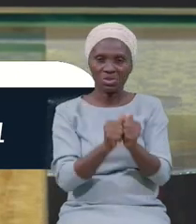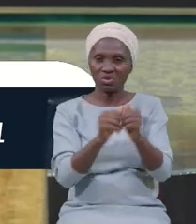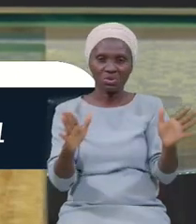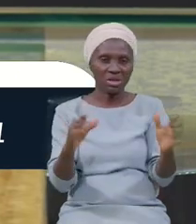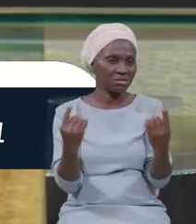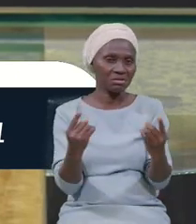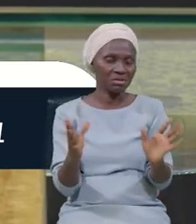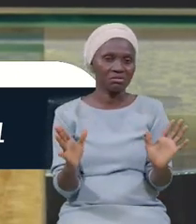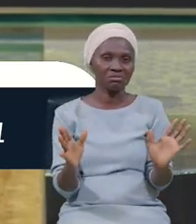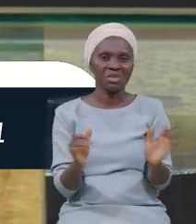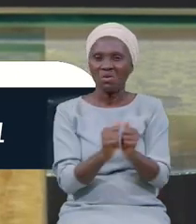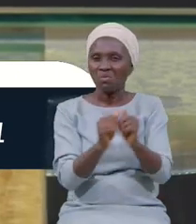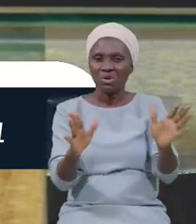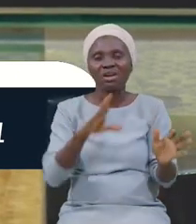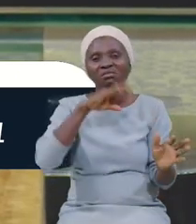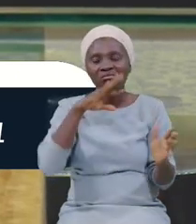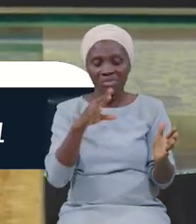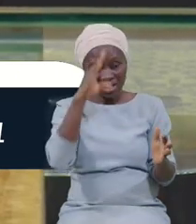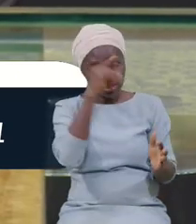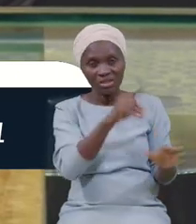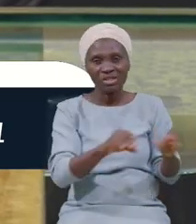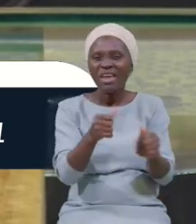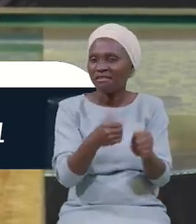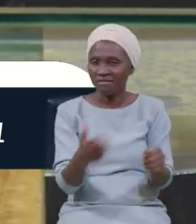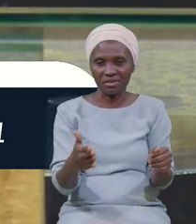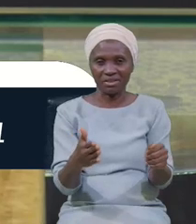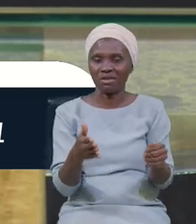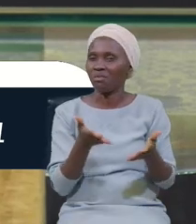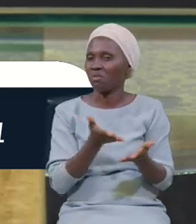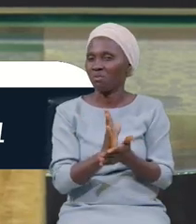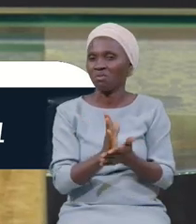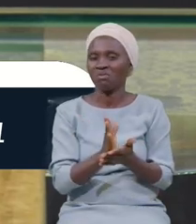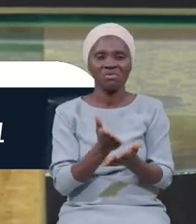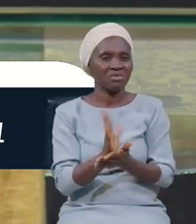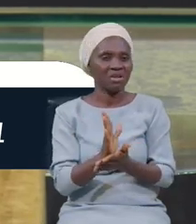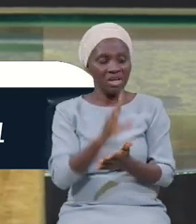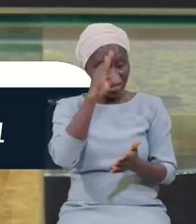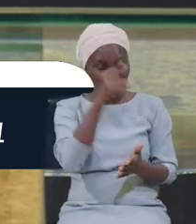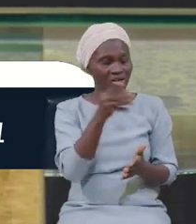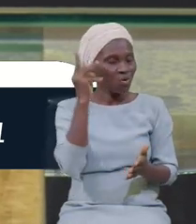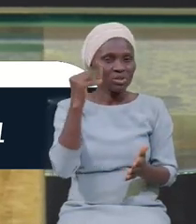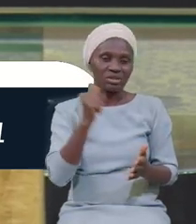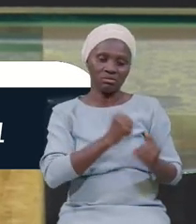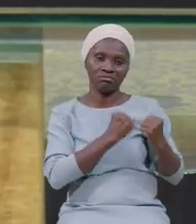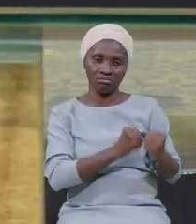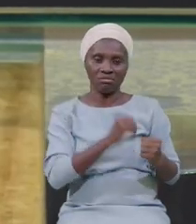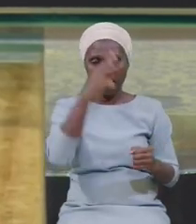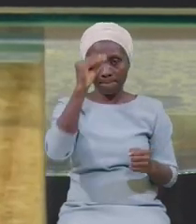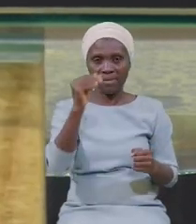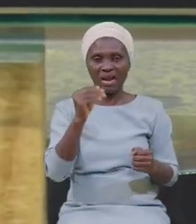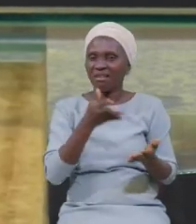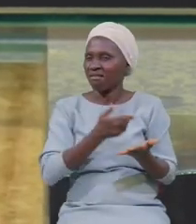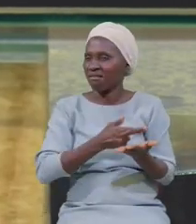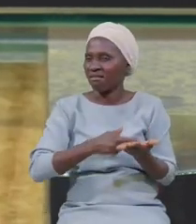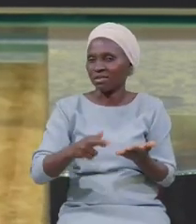irréprochable, il a tout fait, proprement dit, un homme courageux, un homme consciencieux, un homme juste.